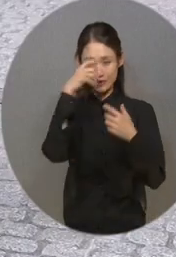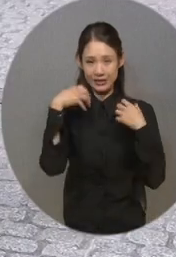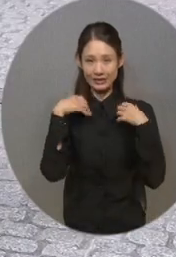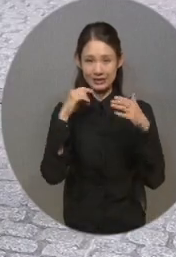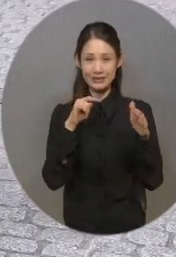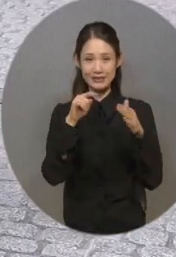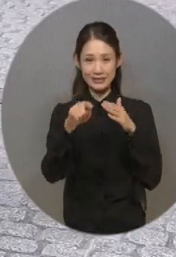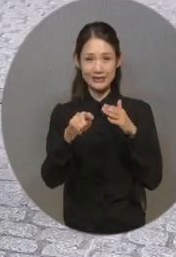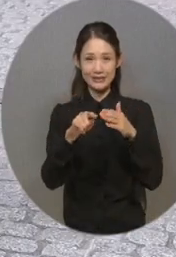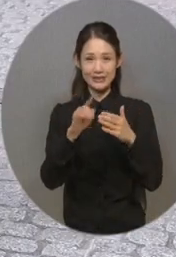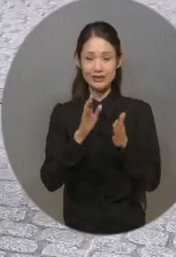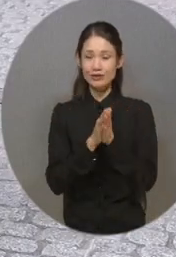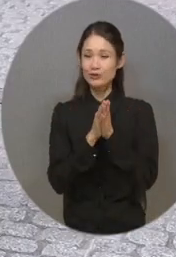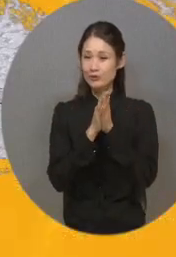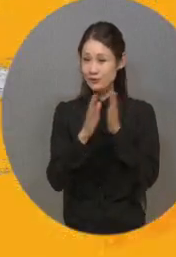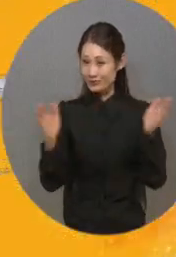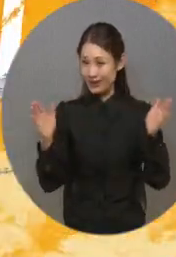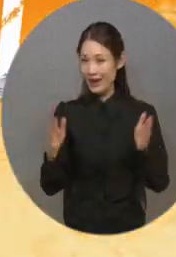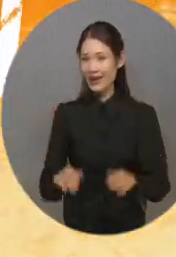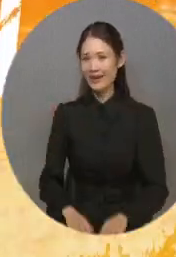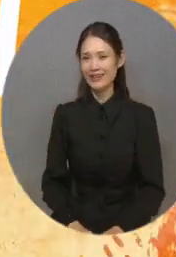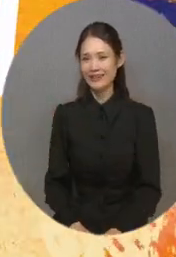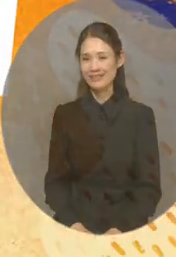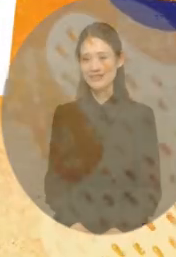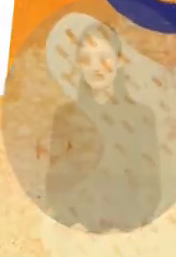자, 부산 출발!